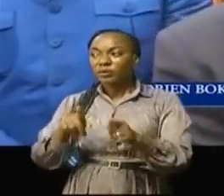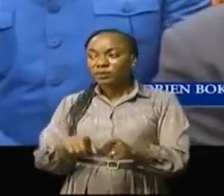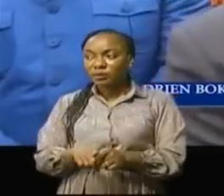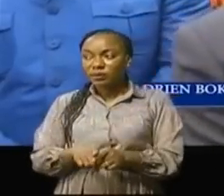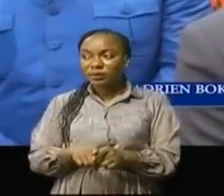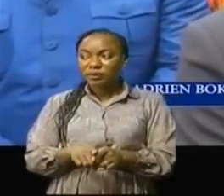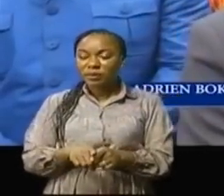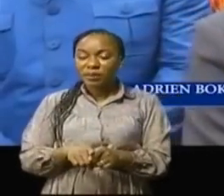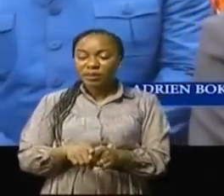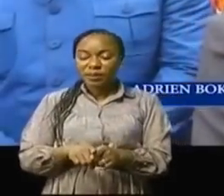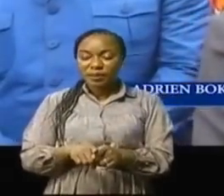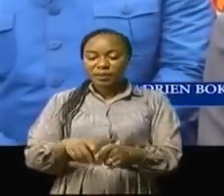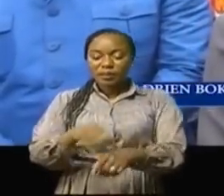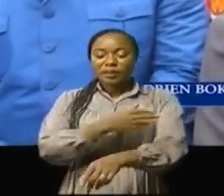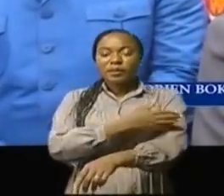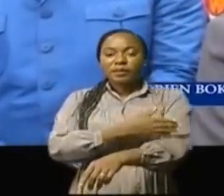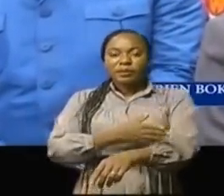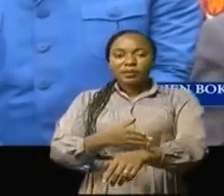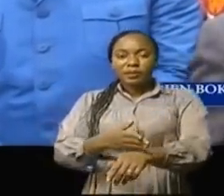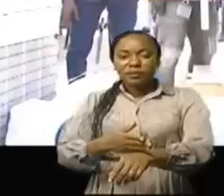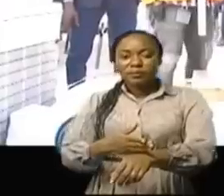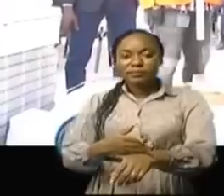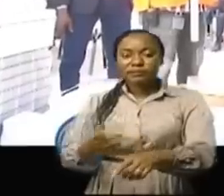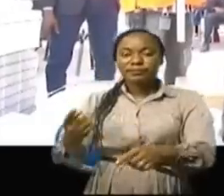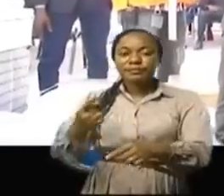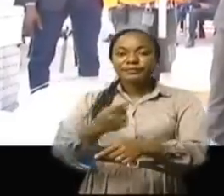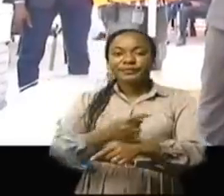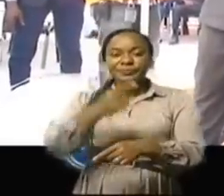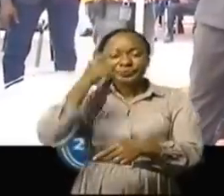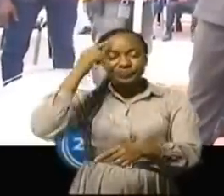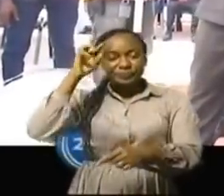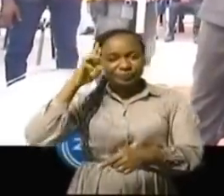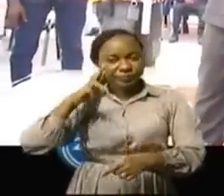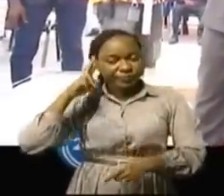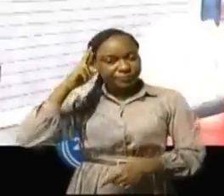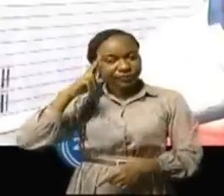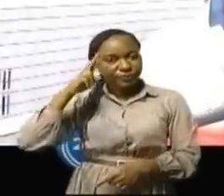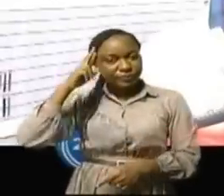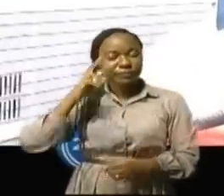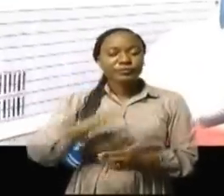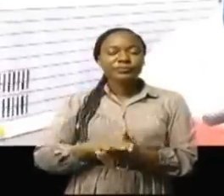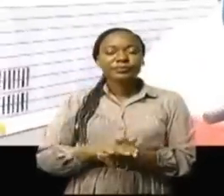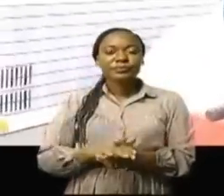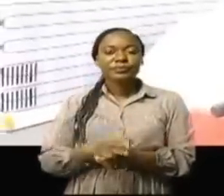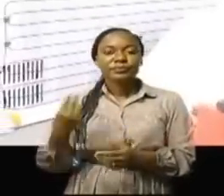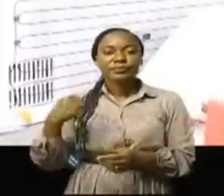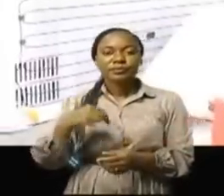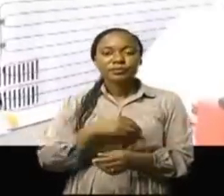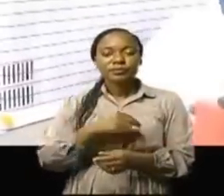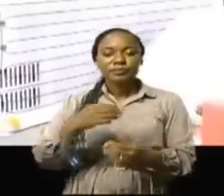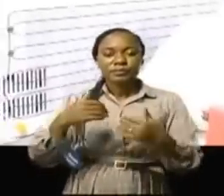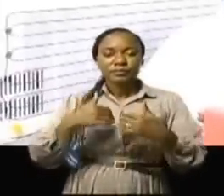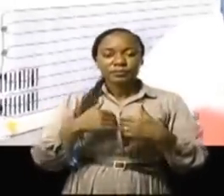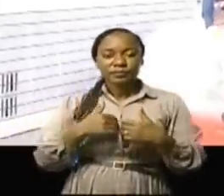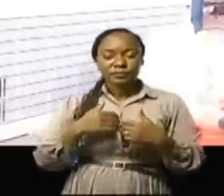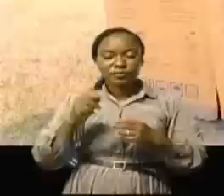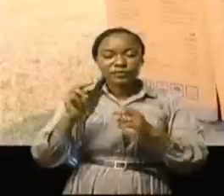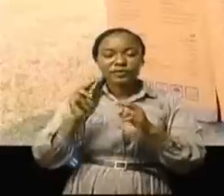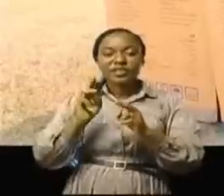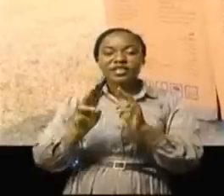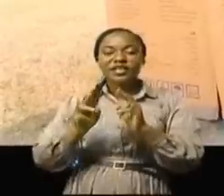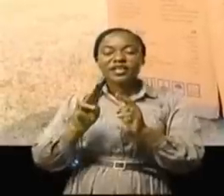la réflexion. Une journée de réflexion où nous devons faire